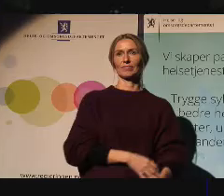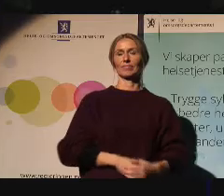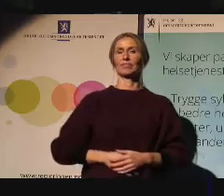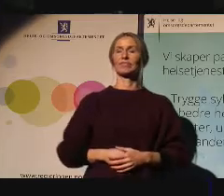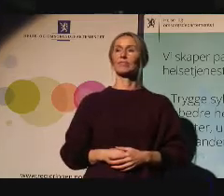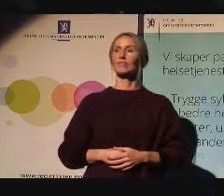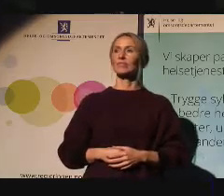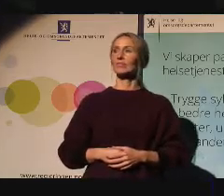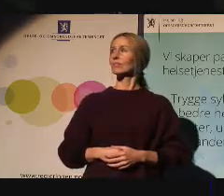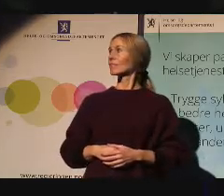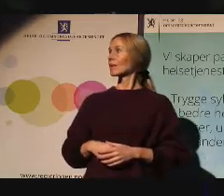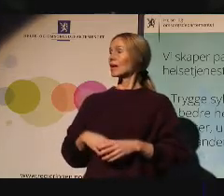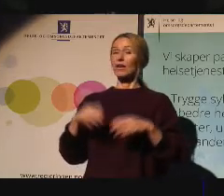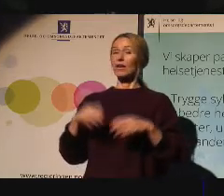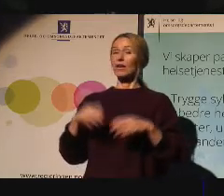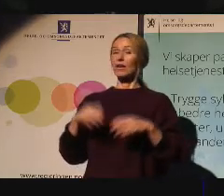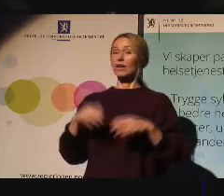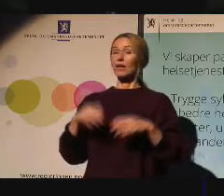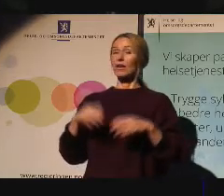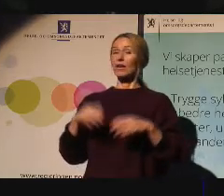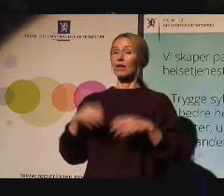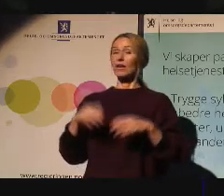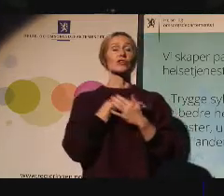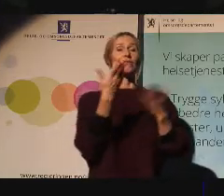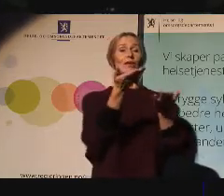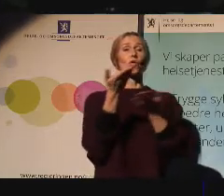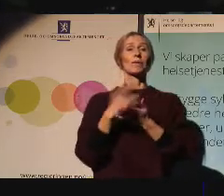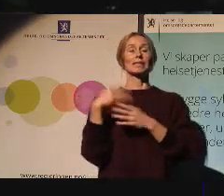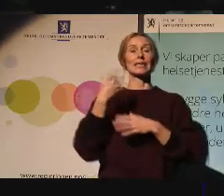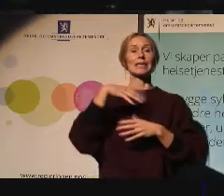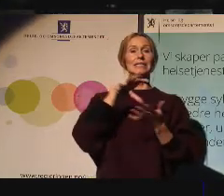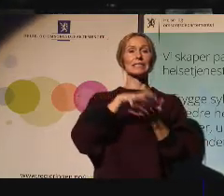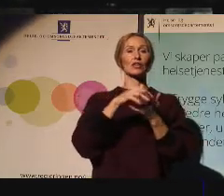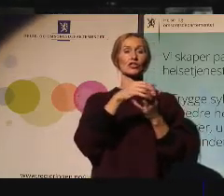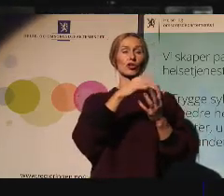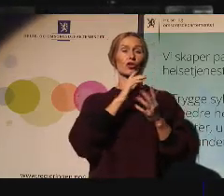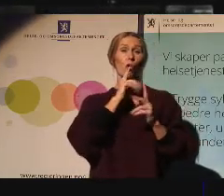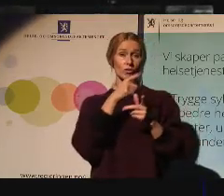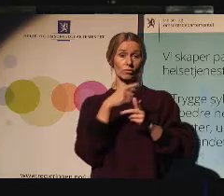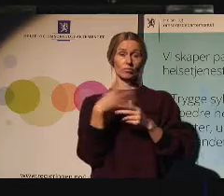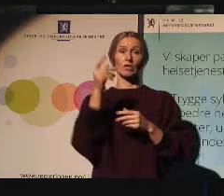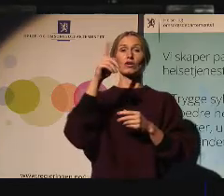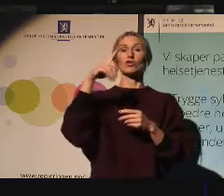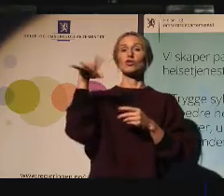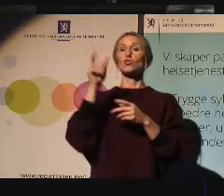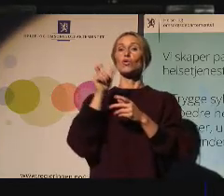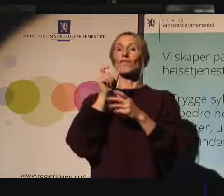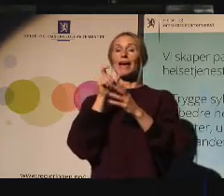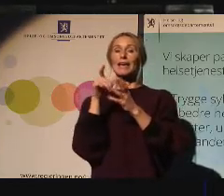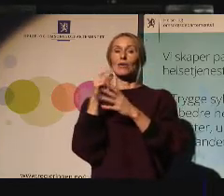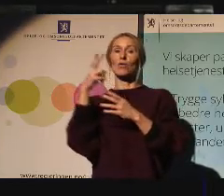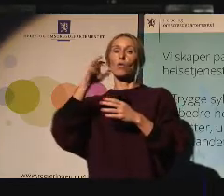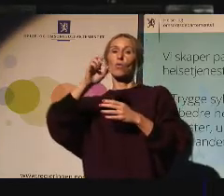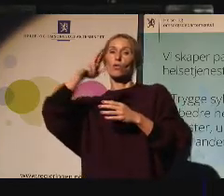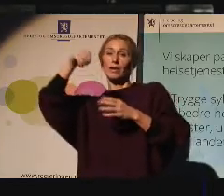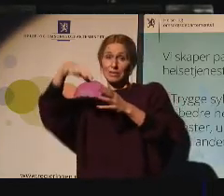Da vil jeg spesielt ønske velkommen til statsråd Solveig Horne, som er sammen med vår statsråd Bent